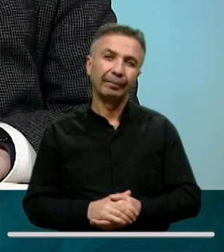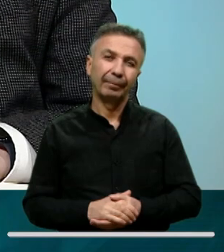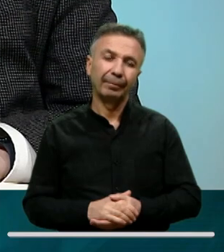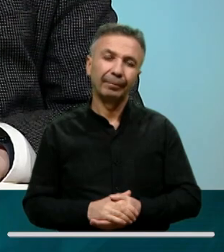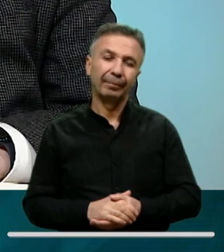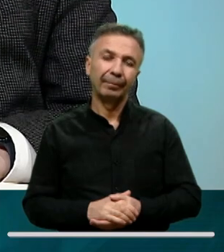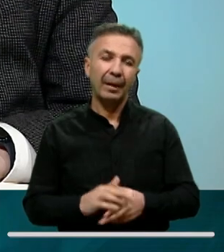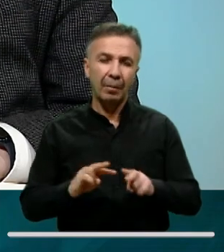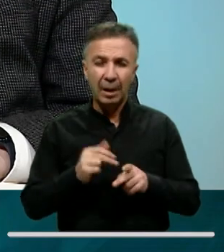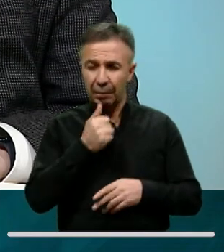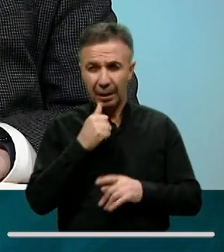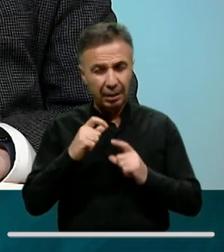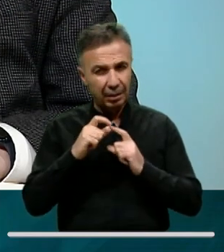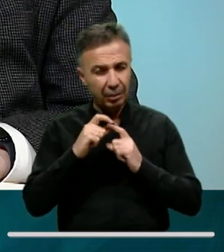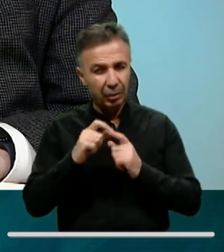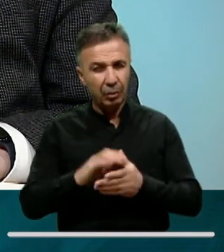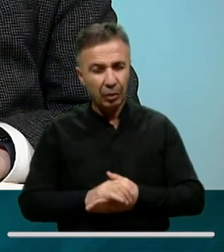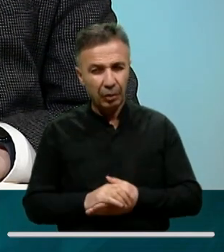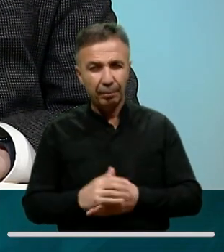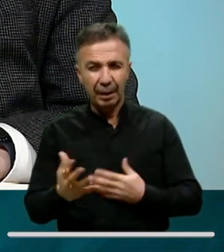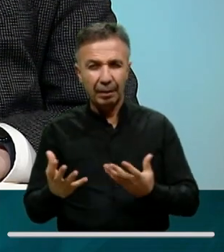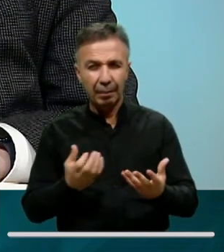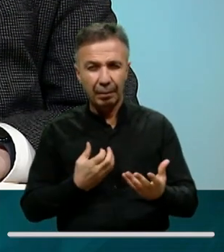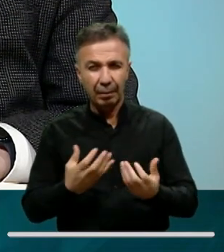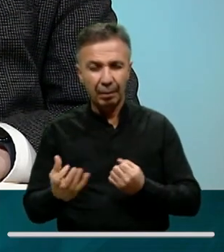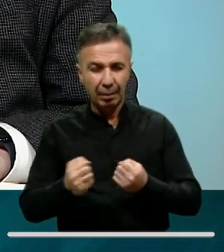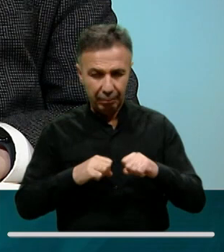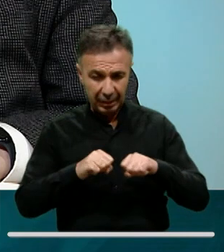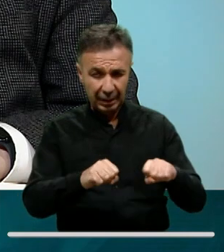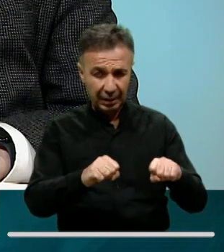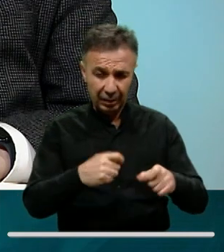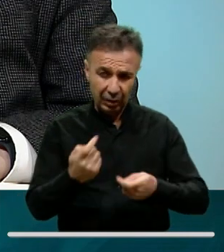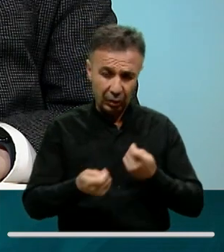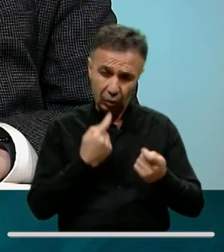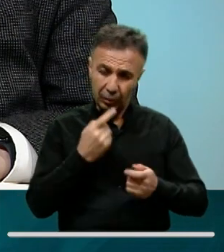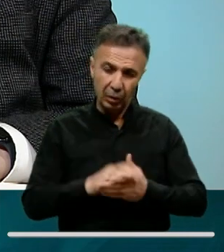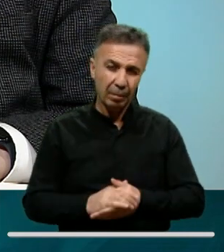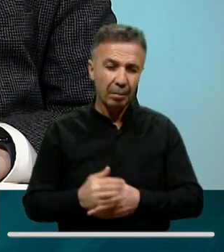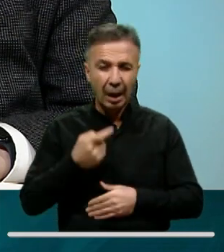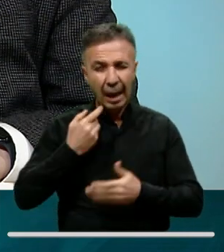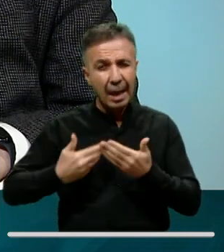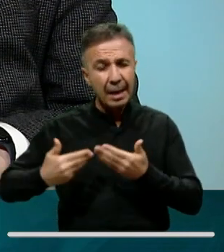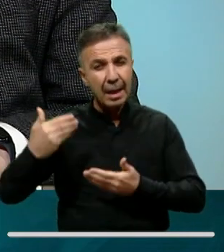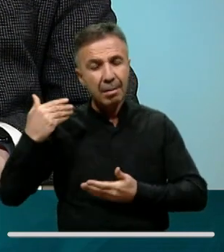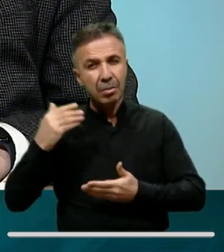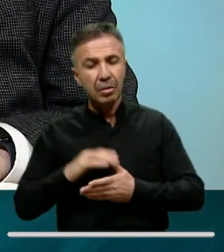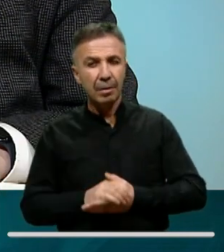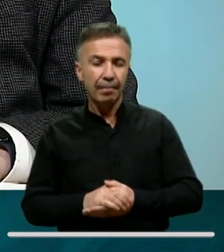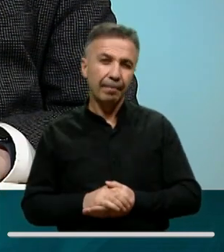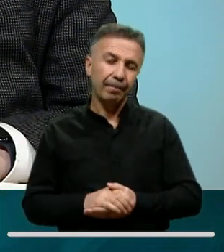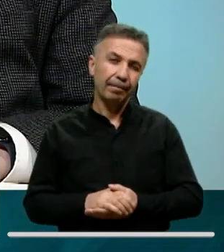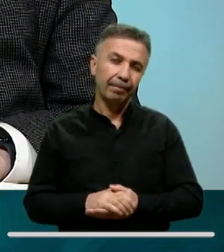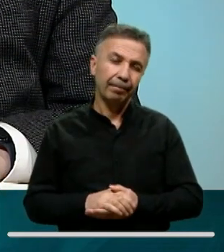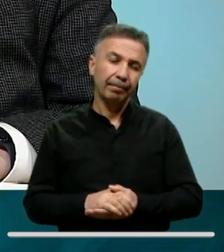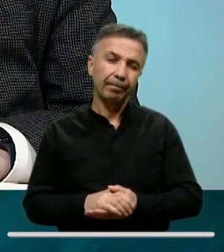Murat Bey'in selamları var kendisi bir Süpermarket işlettiğim bahsetmiş marketçiyi Ben diyor eskiden daha yaygındı Demek ki yine var